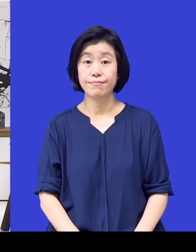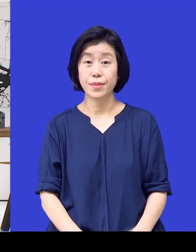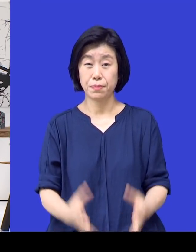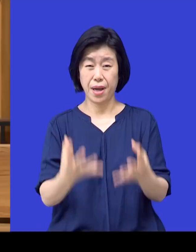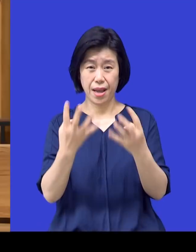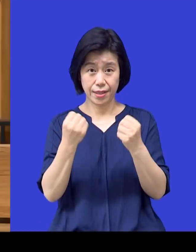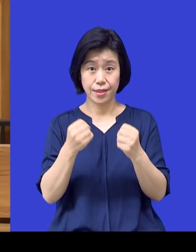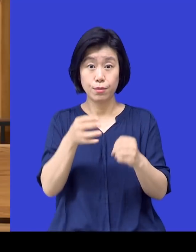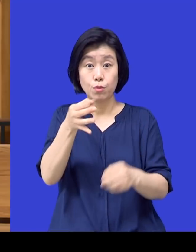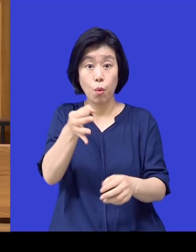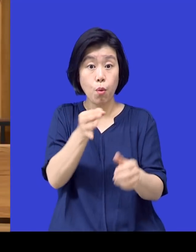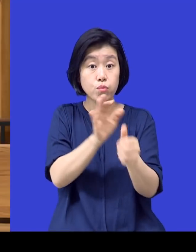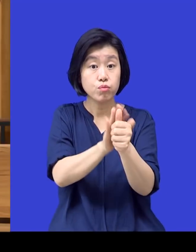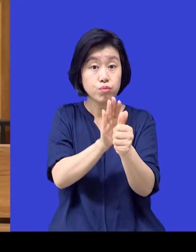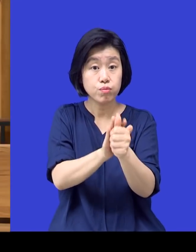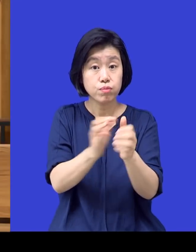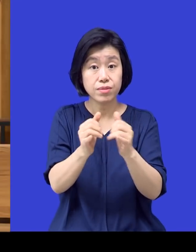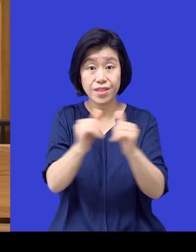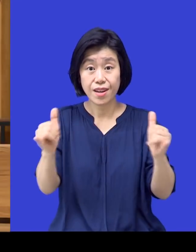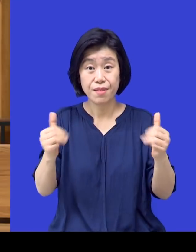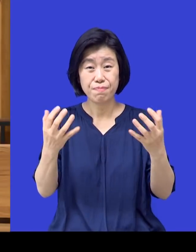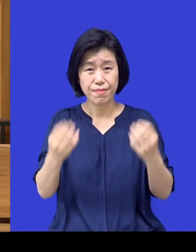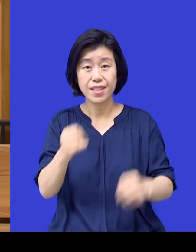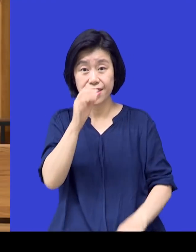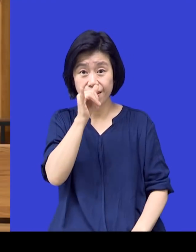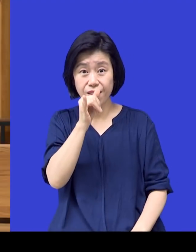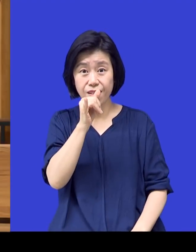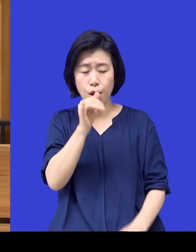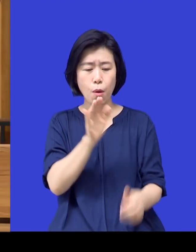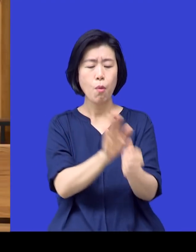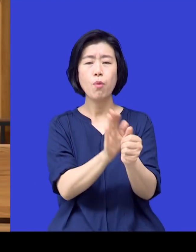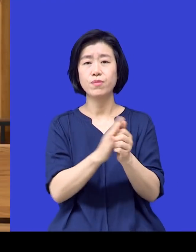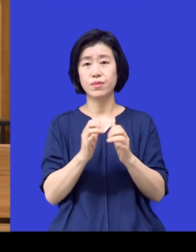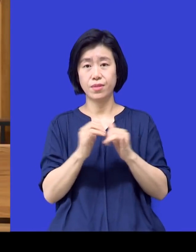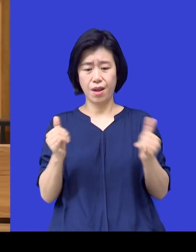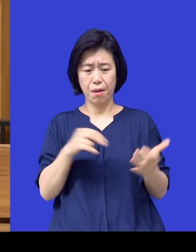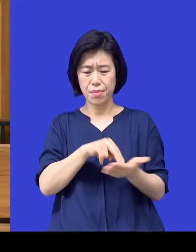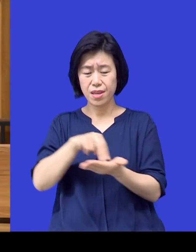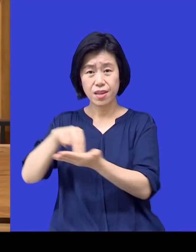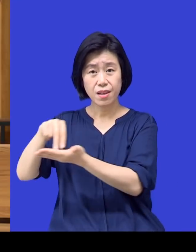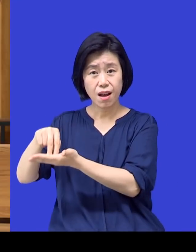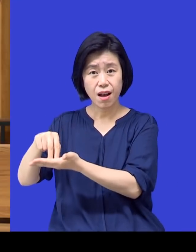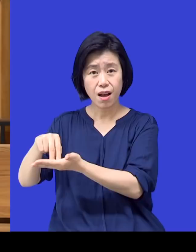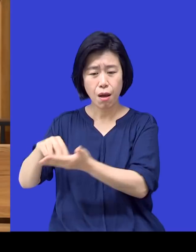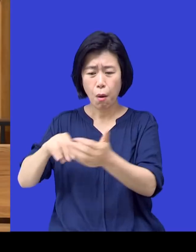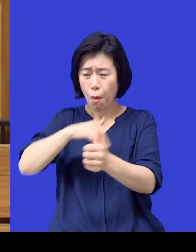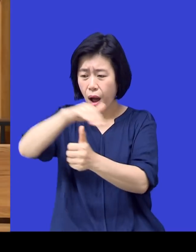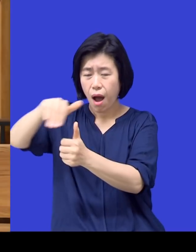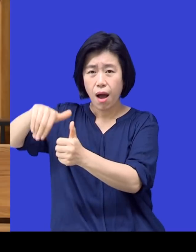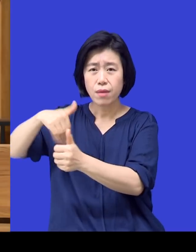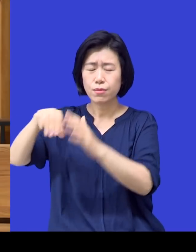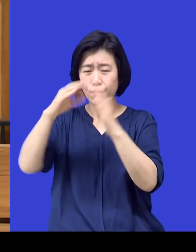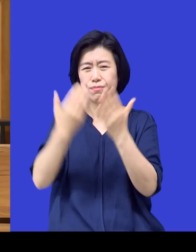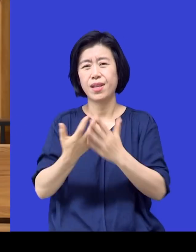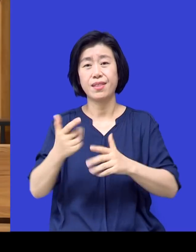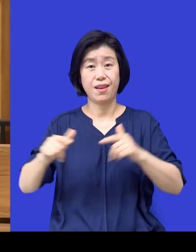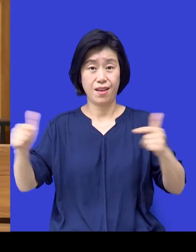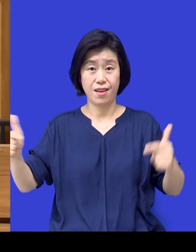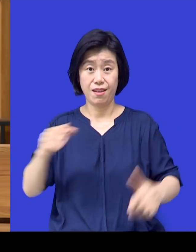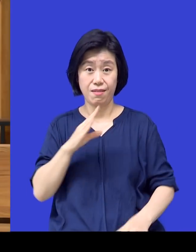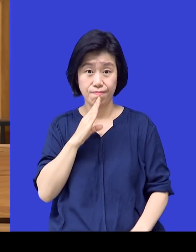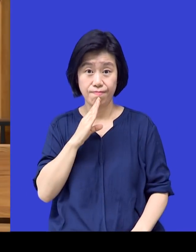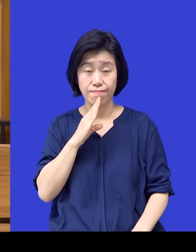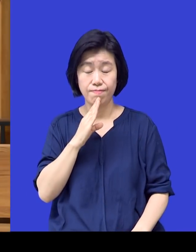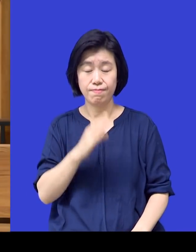후원자들이 있지만 또 개개인 많은 사연을 가진 분들도 많이 있잖아요. 특히 형편이 넉넉지 못한 상황에서도 하나의 생명을